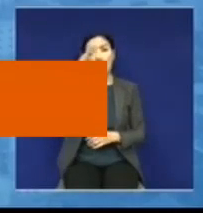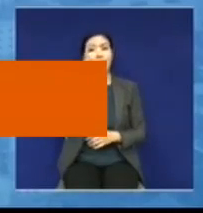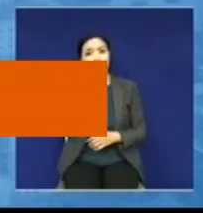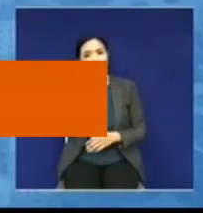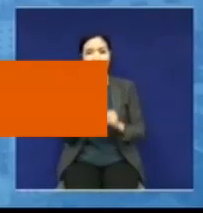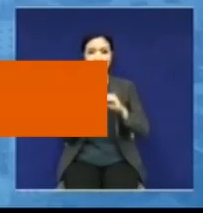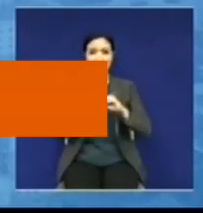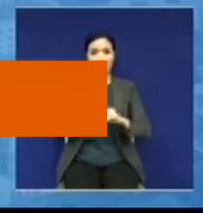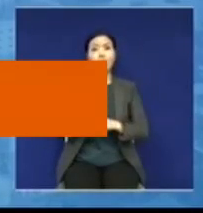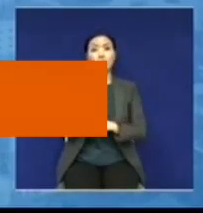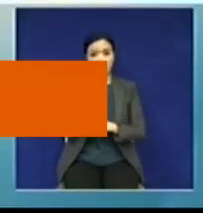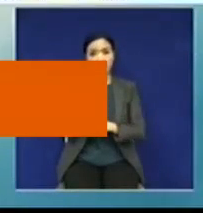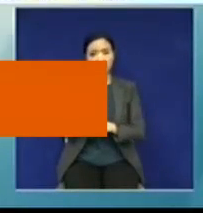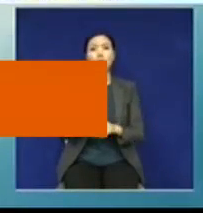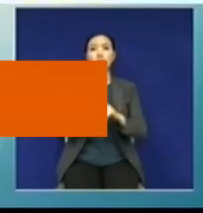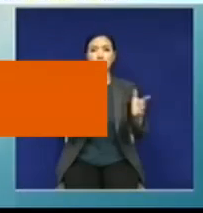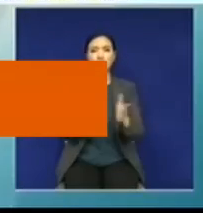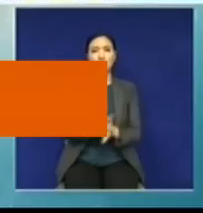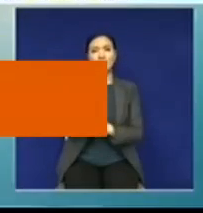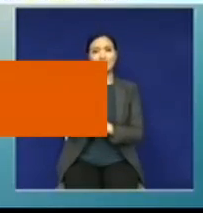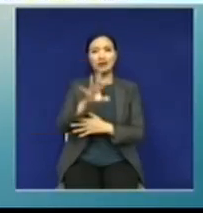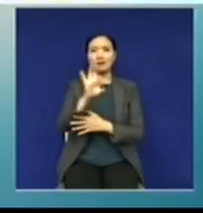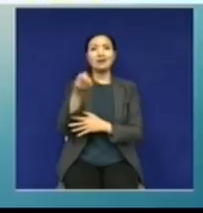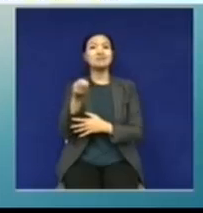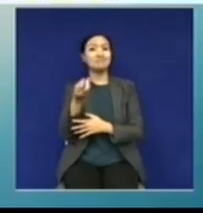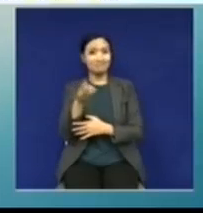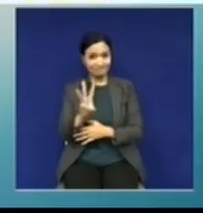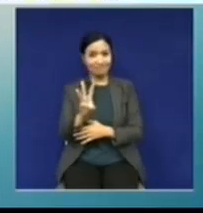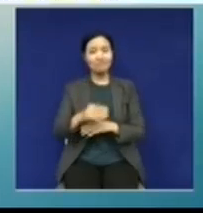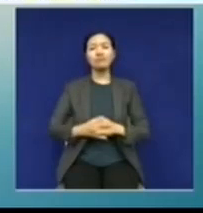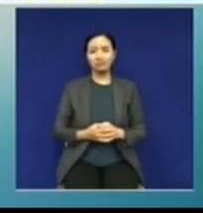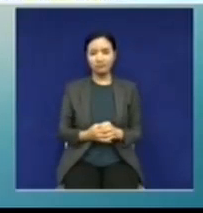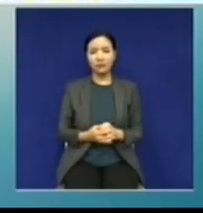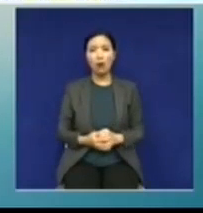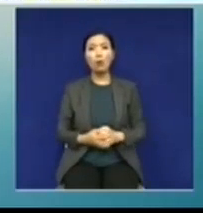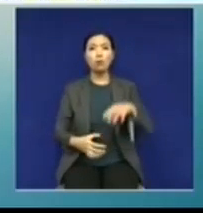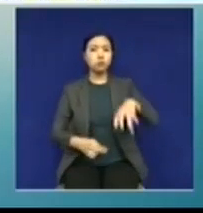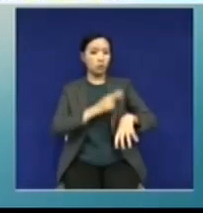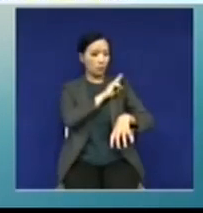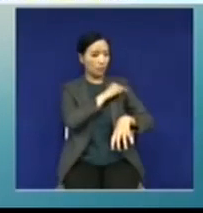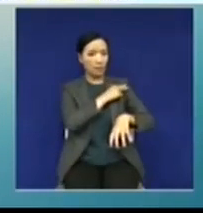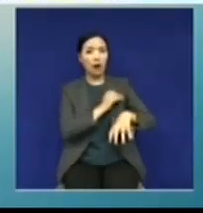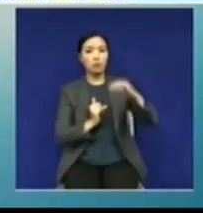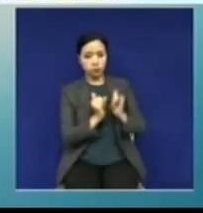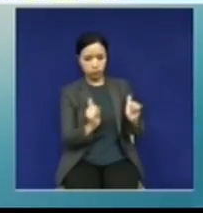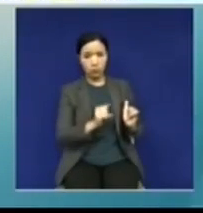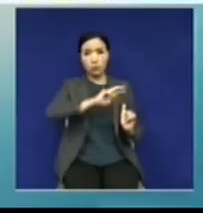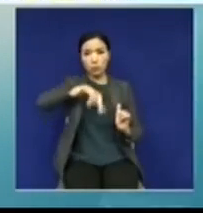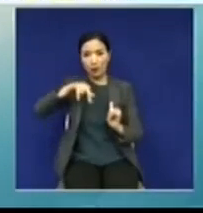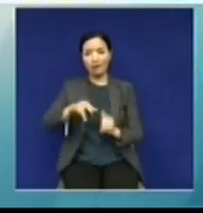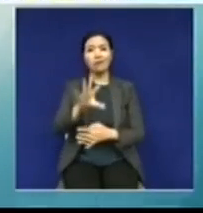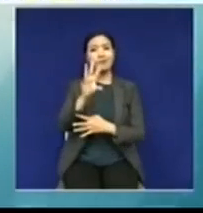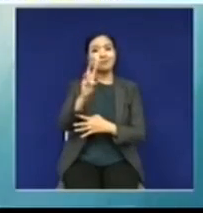พิ่มขึ้น6รายนะคะรวมเป็น 2,916 รายและยังรักษาตัวอยู่ในโรงพยาบาล68รายน